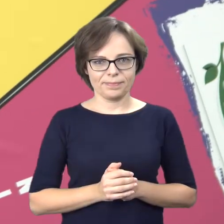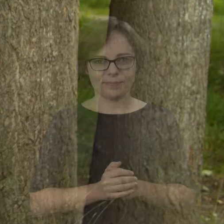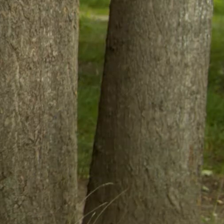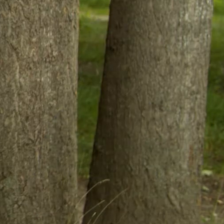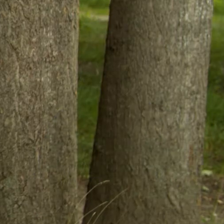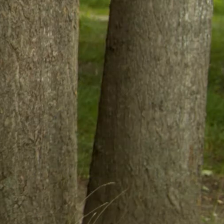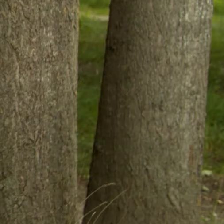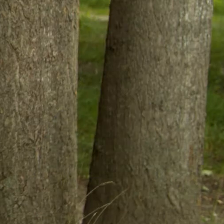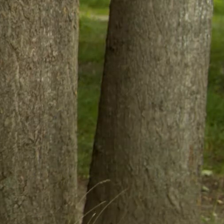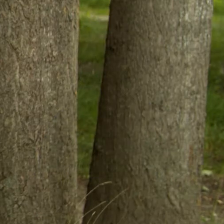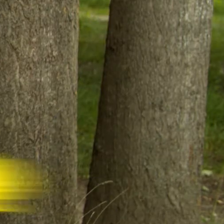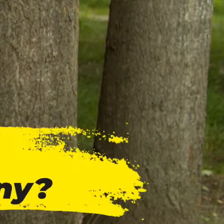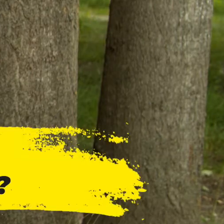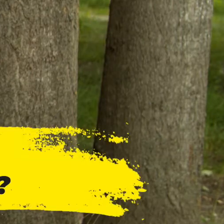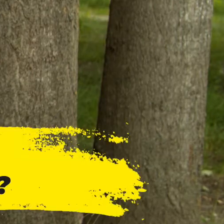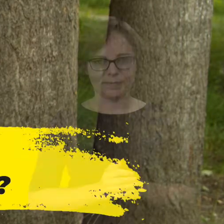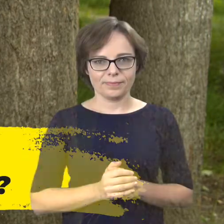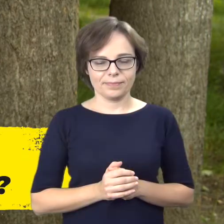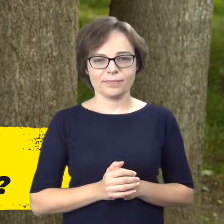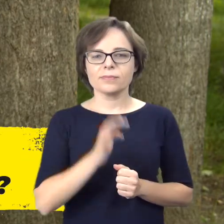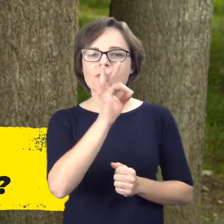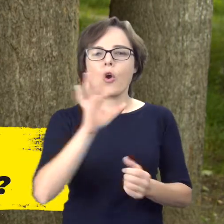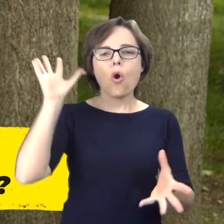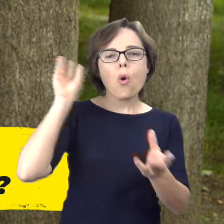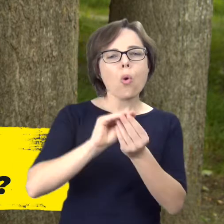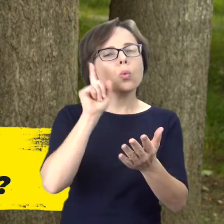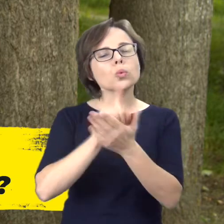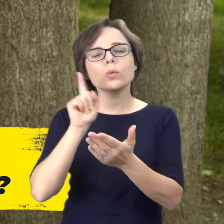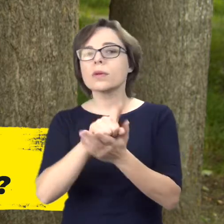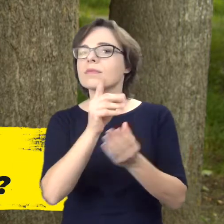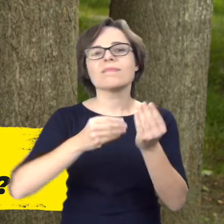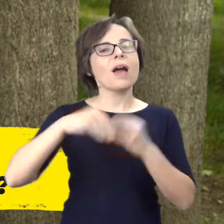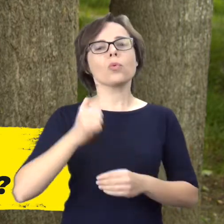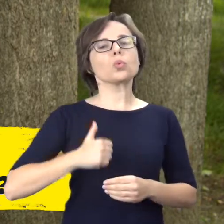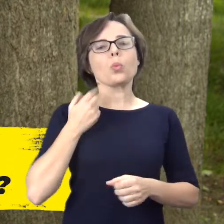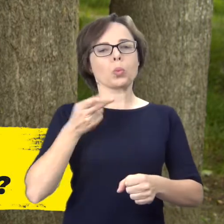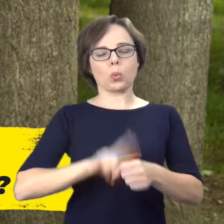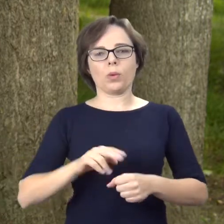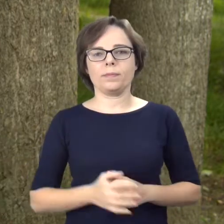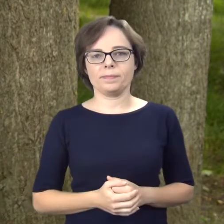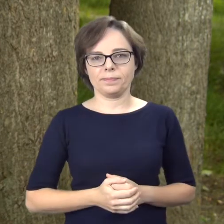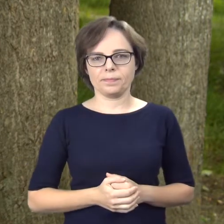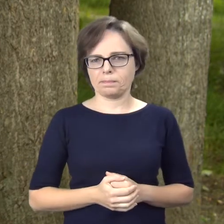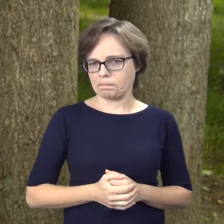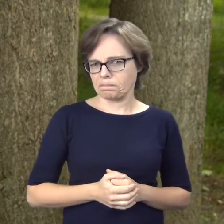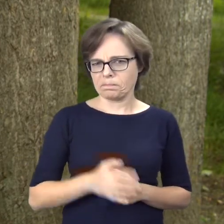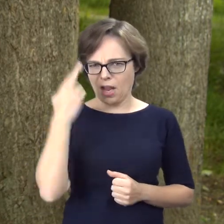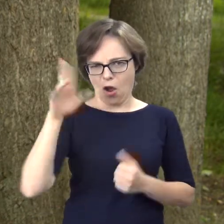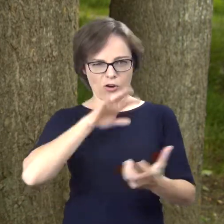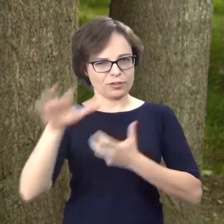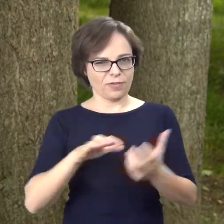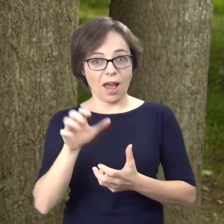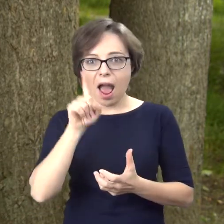Wyzwanie. Z jakiego swojego dotychczasowego osiągnięcia jesteś najbardziej dumny? Z rekordu